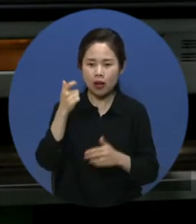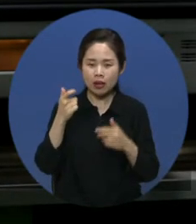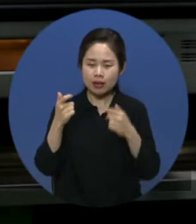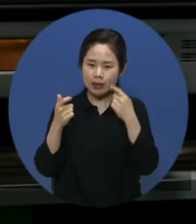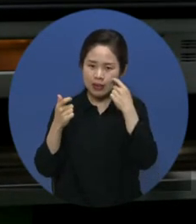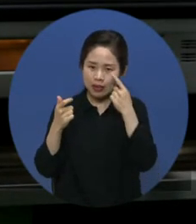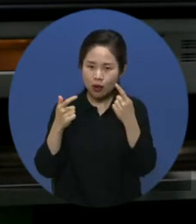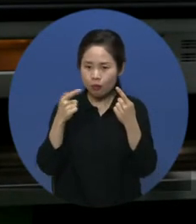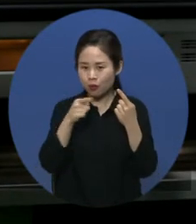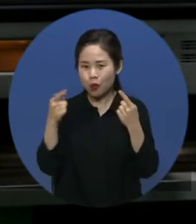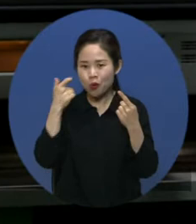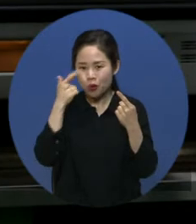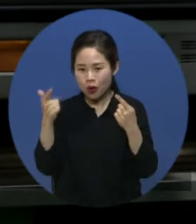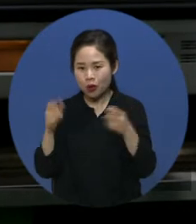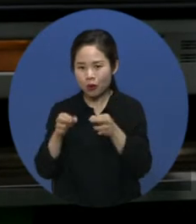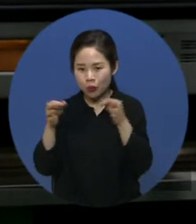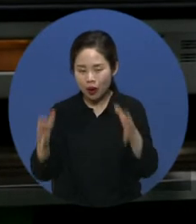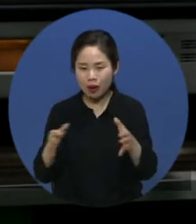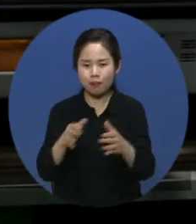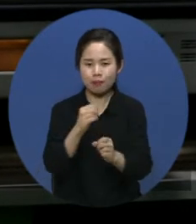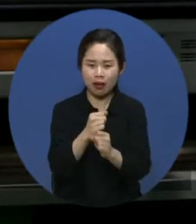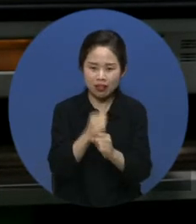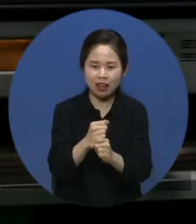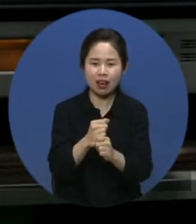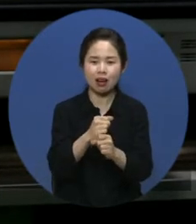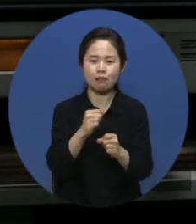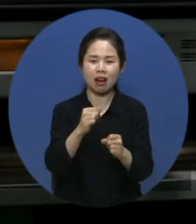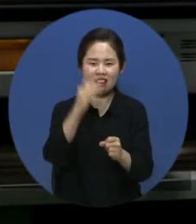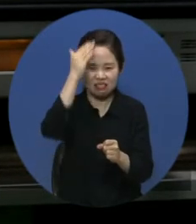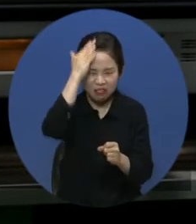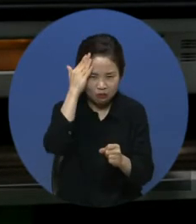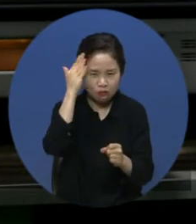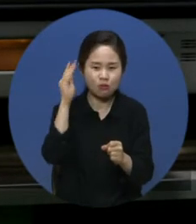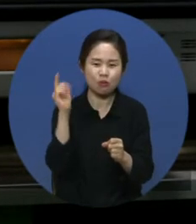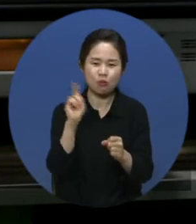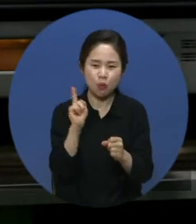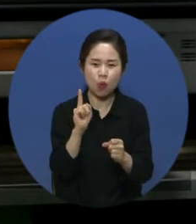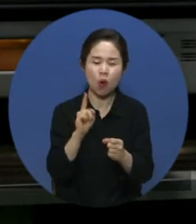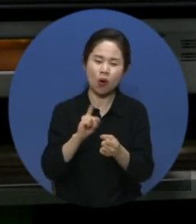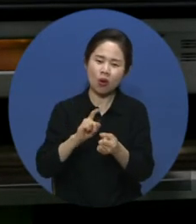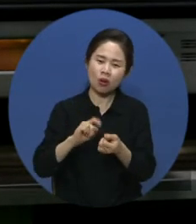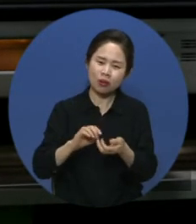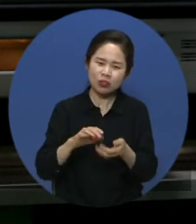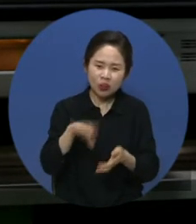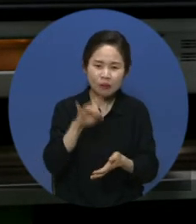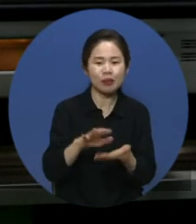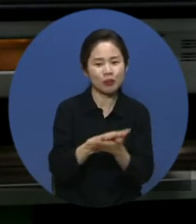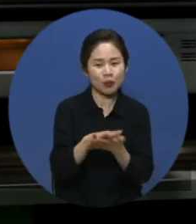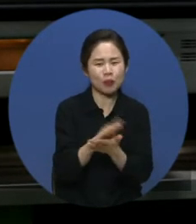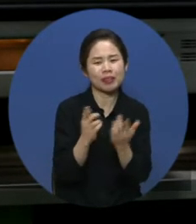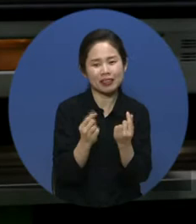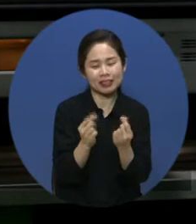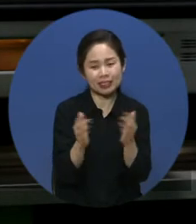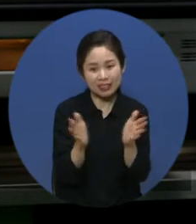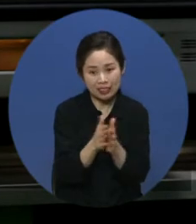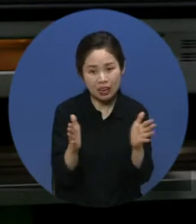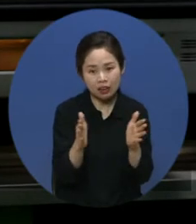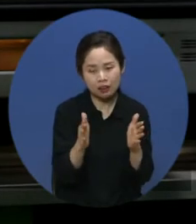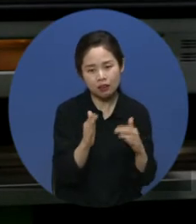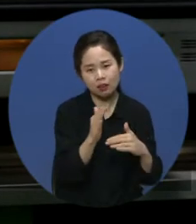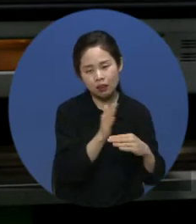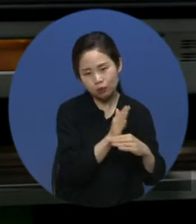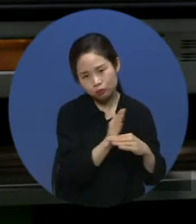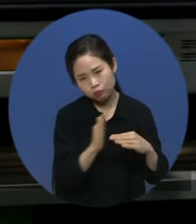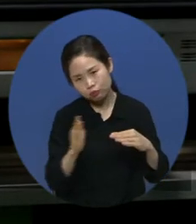태우고 장난하다시피 이렇게 놀이식으로 시작을 해서 약 6개월